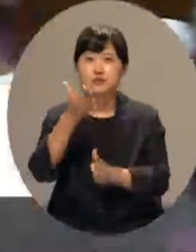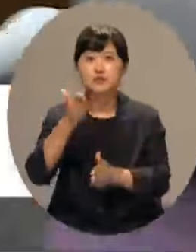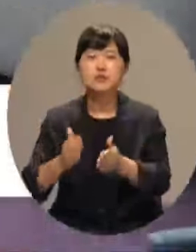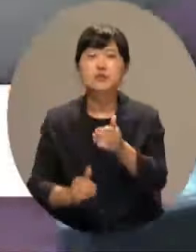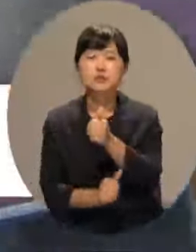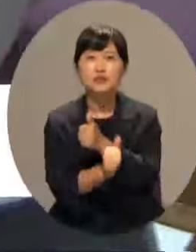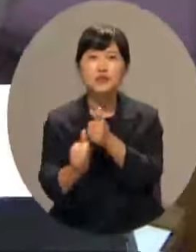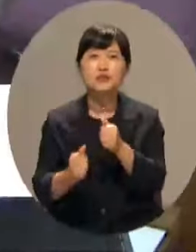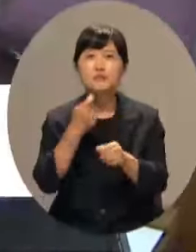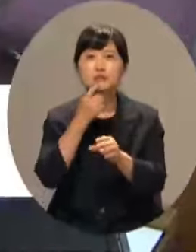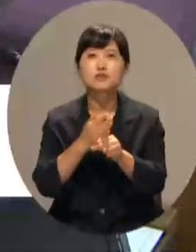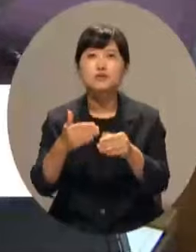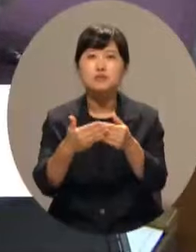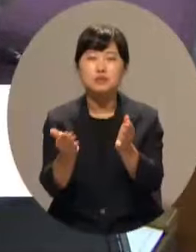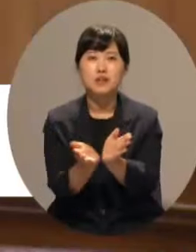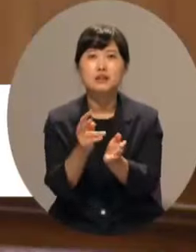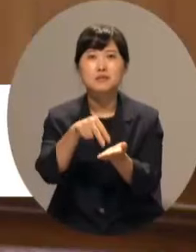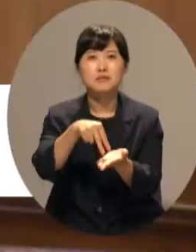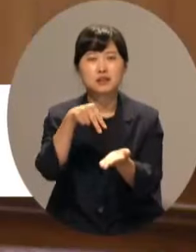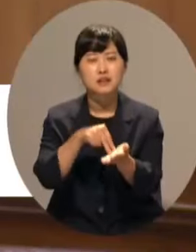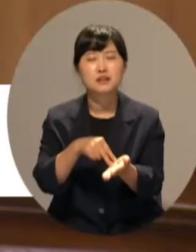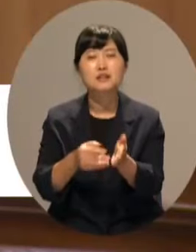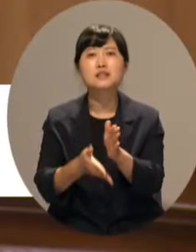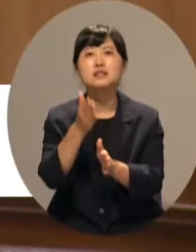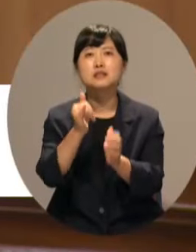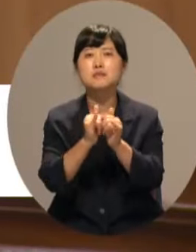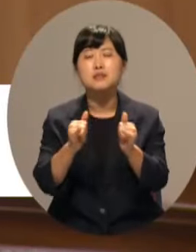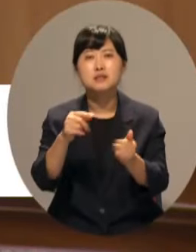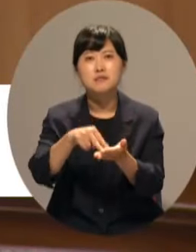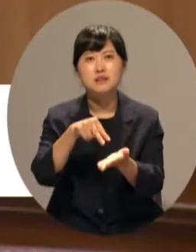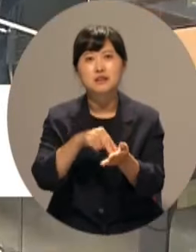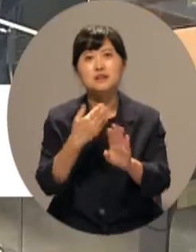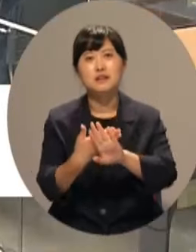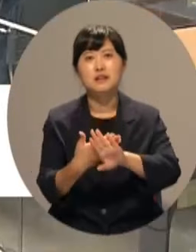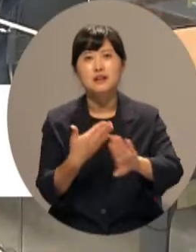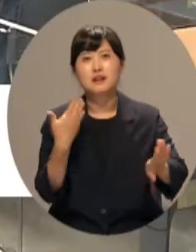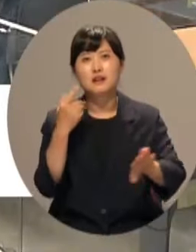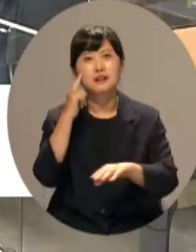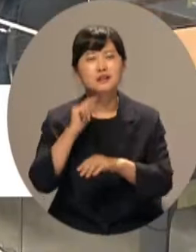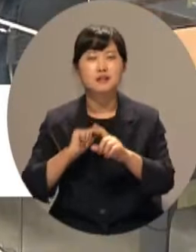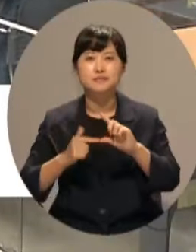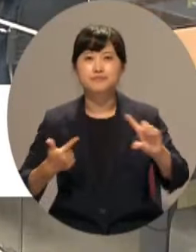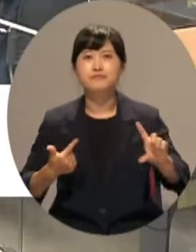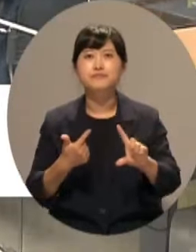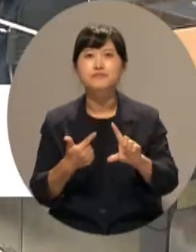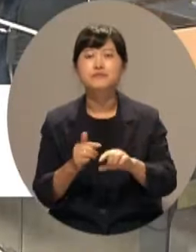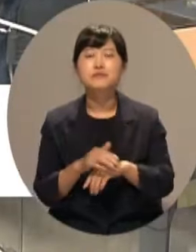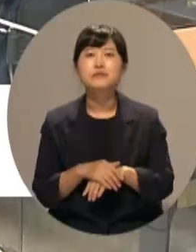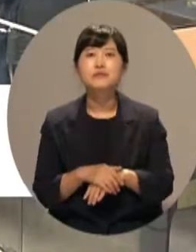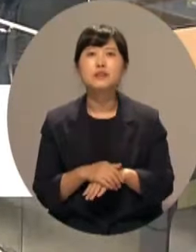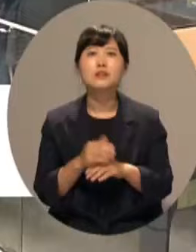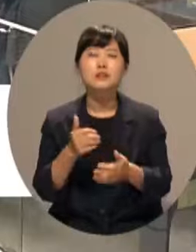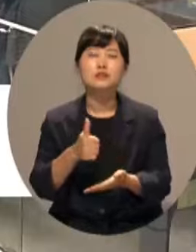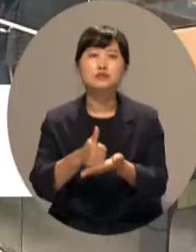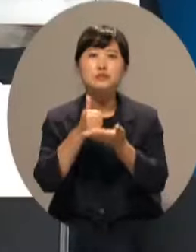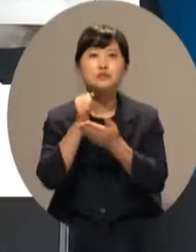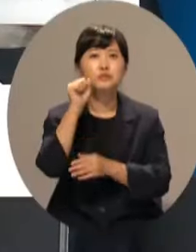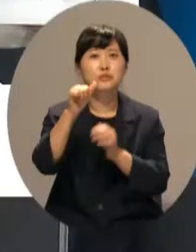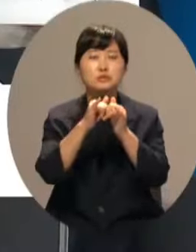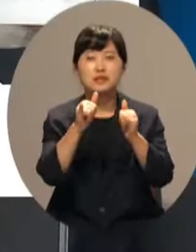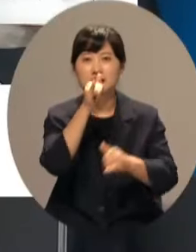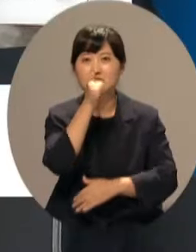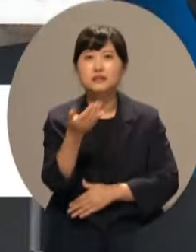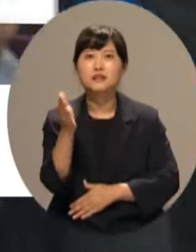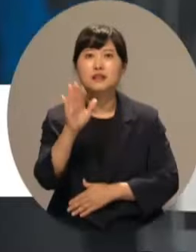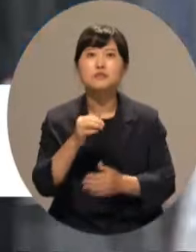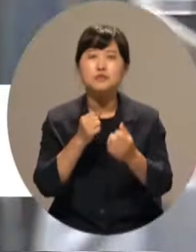소속 당선자 별의 생각은 시민들의 생각과는 너무 달랐습니다 단독 출마 도 아니고 경선 후보가 있었음에도 민주당